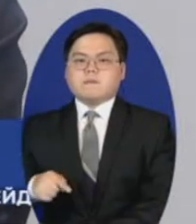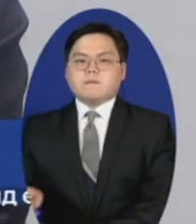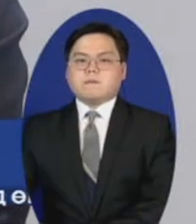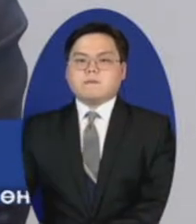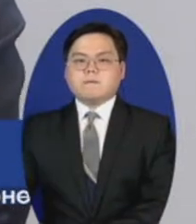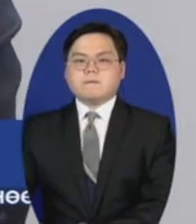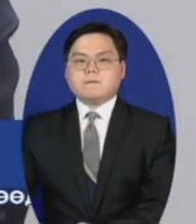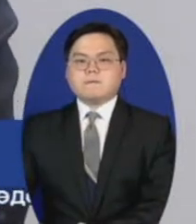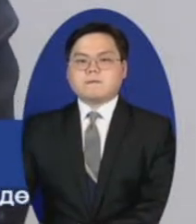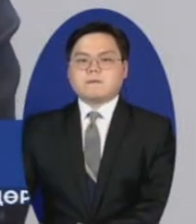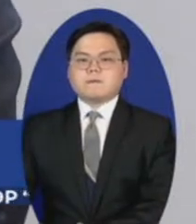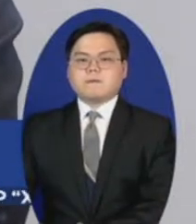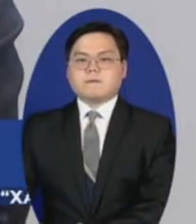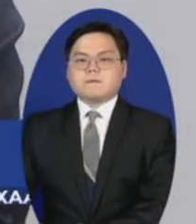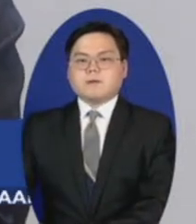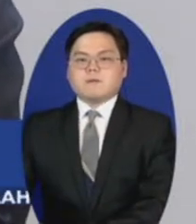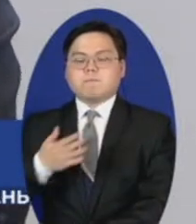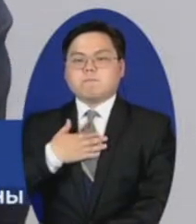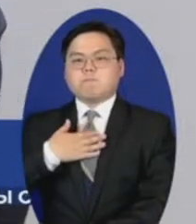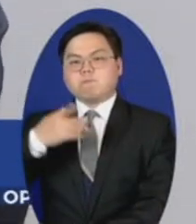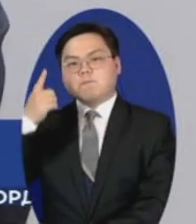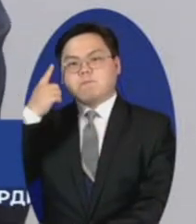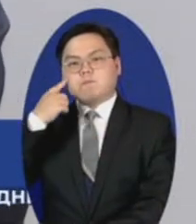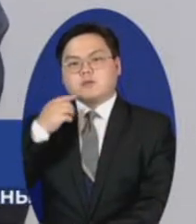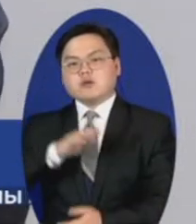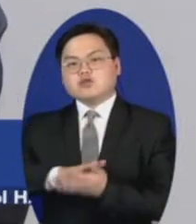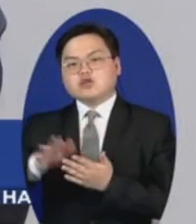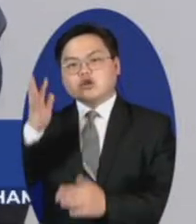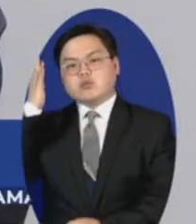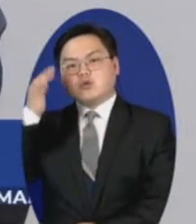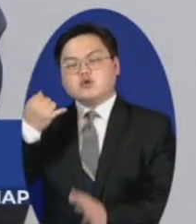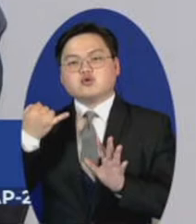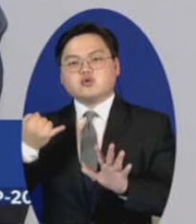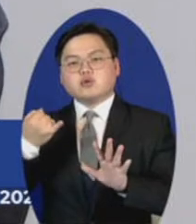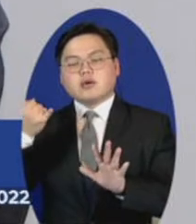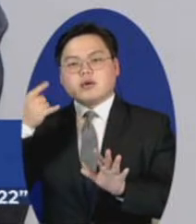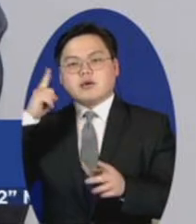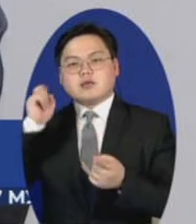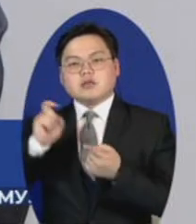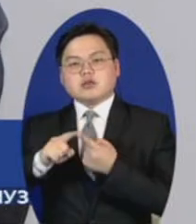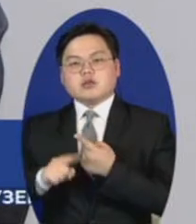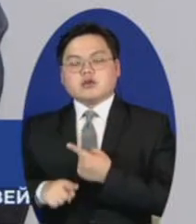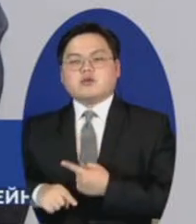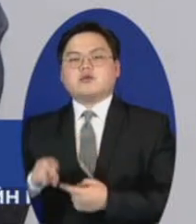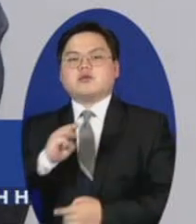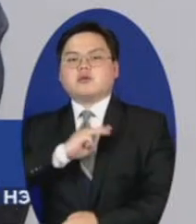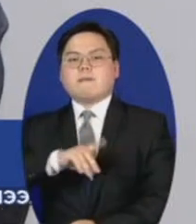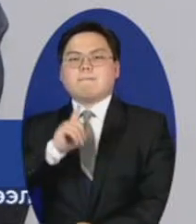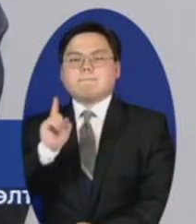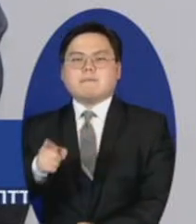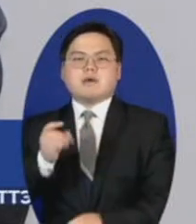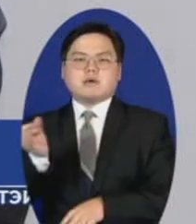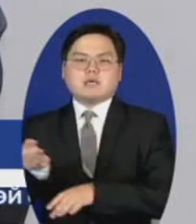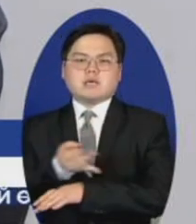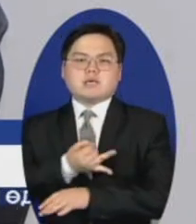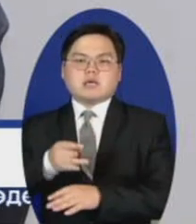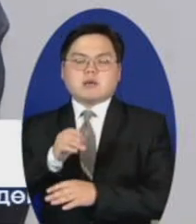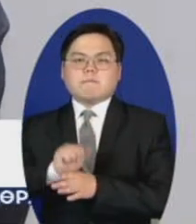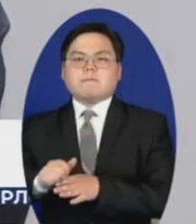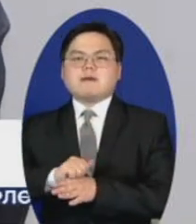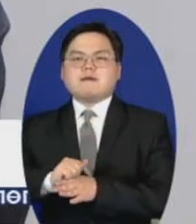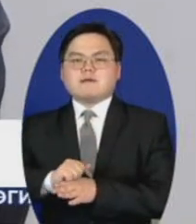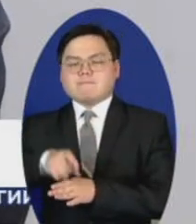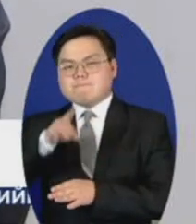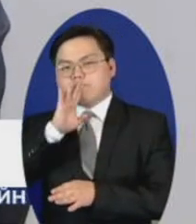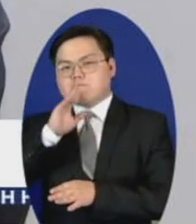айлчлаар шинэ зэрэглэлийн бодлогын 6 зорилтын гүрээнд 1000 инженерийг бэлтгэх одоо энэ асуудал дээр бид нар